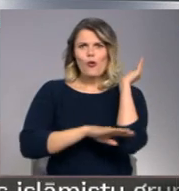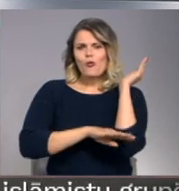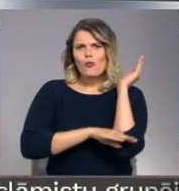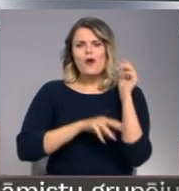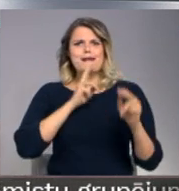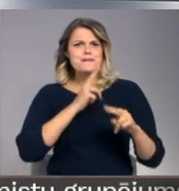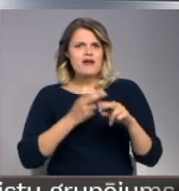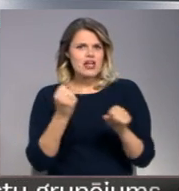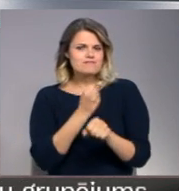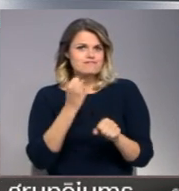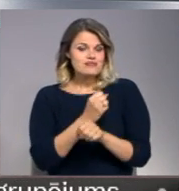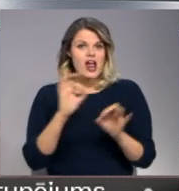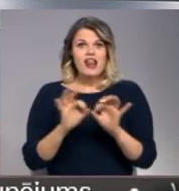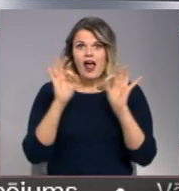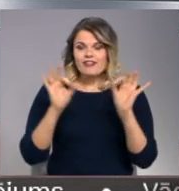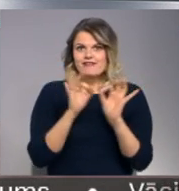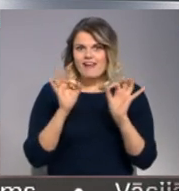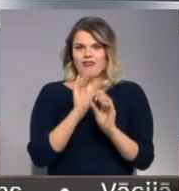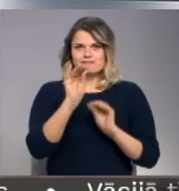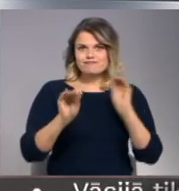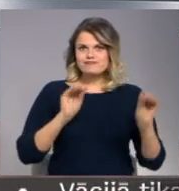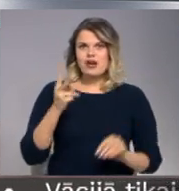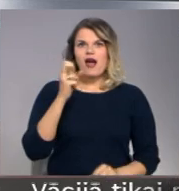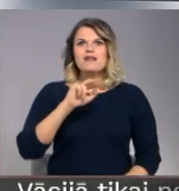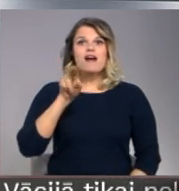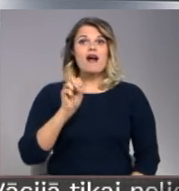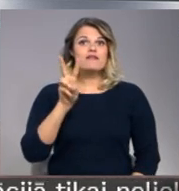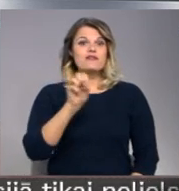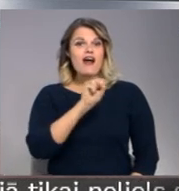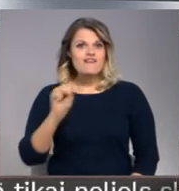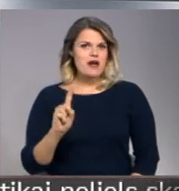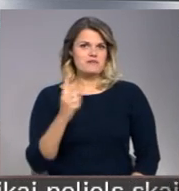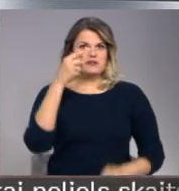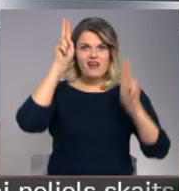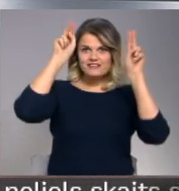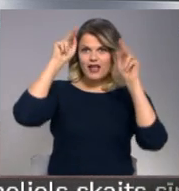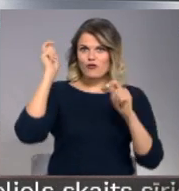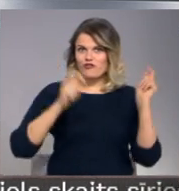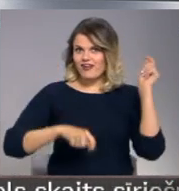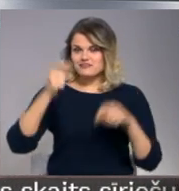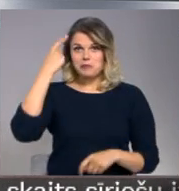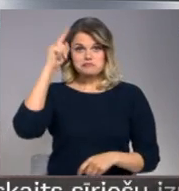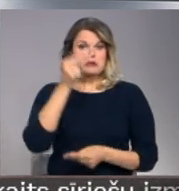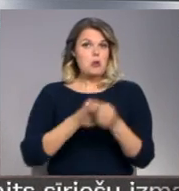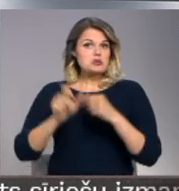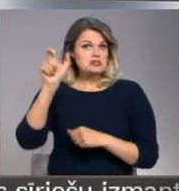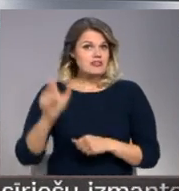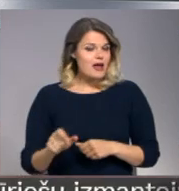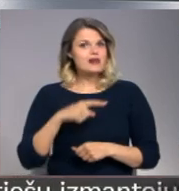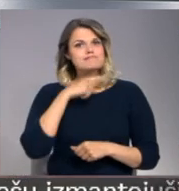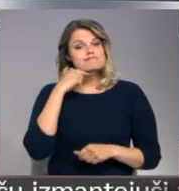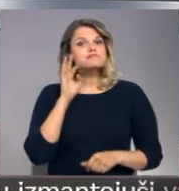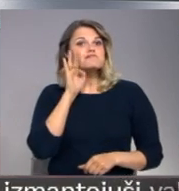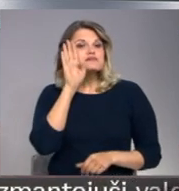metāla lieldienu laikā pulcējušies Skandavā pirmajā zaķu festivālā. Ideja radusies kādam vietējam uzņēmējam, kurš iecerējis,